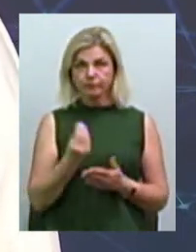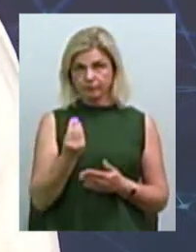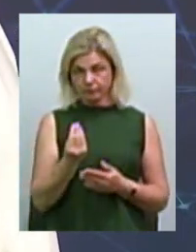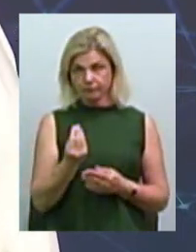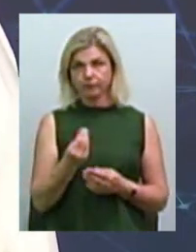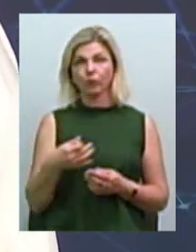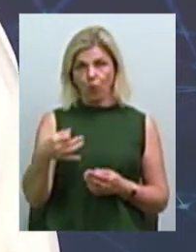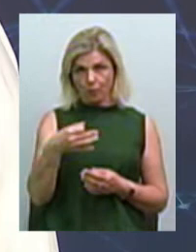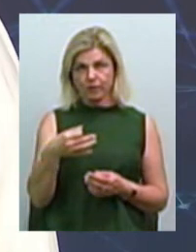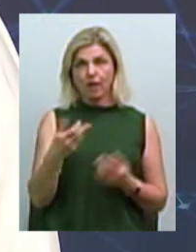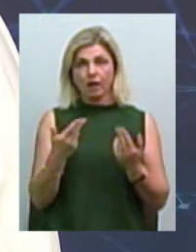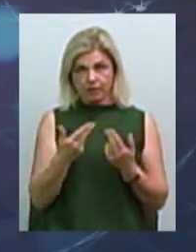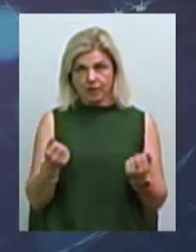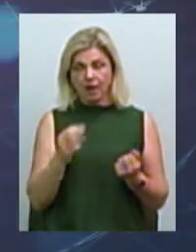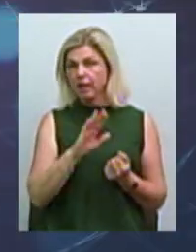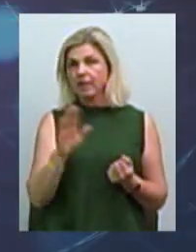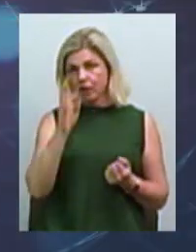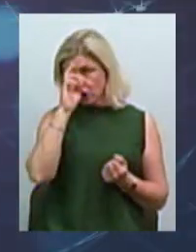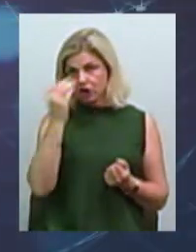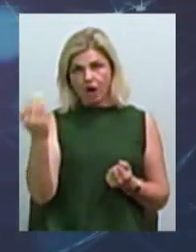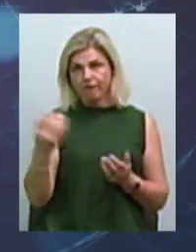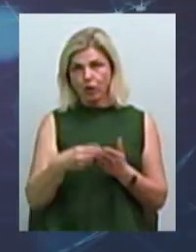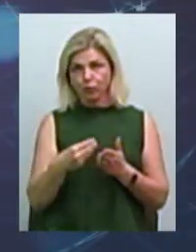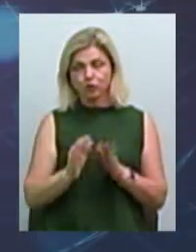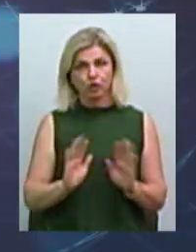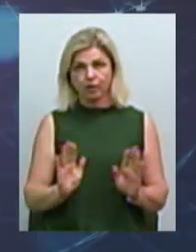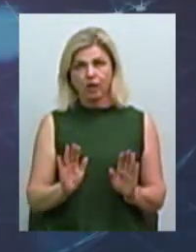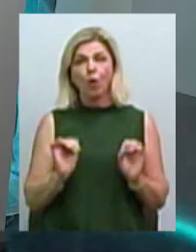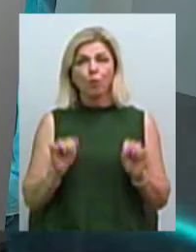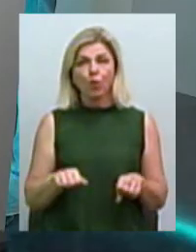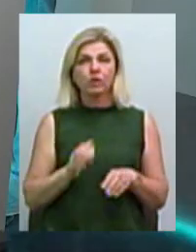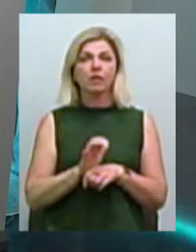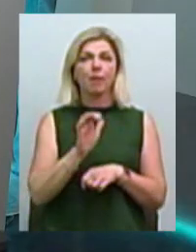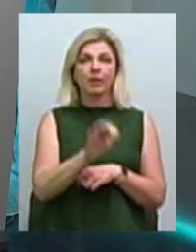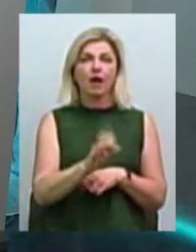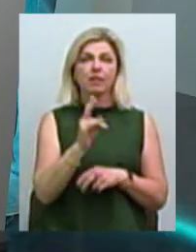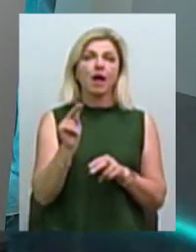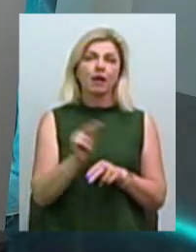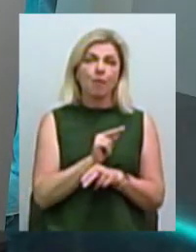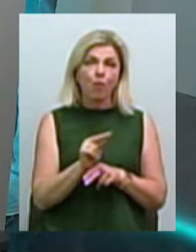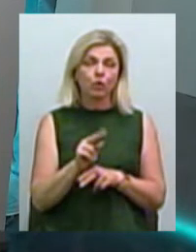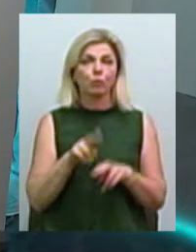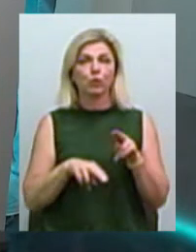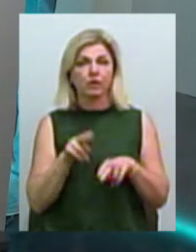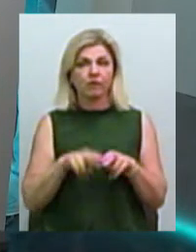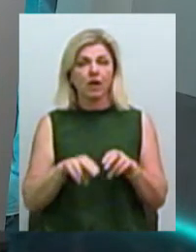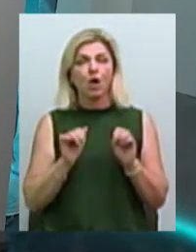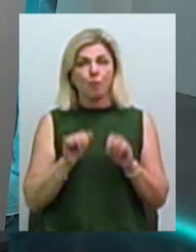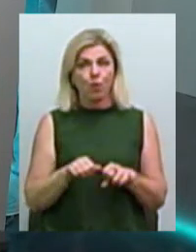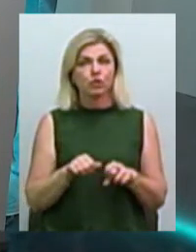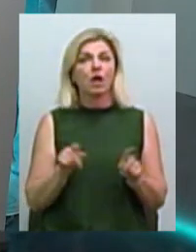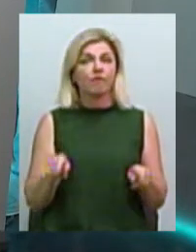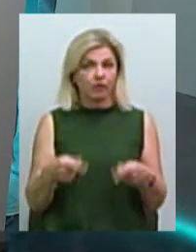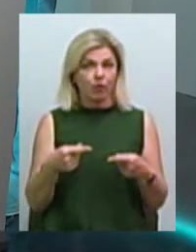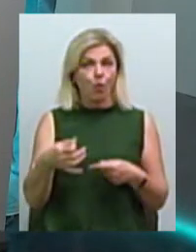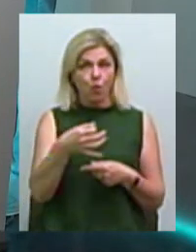які можна... Які, так, які, не з державного бюджету? Не з державного. Які можна направляти на ремонти чи будівництво, тобто розвивати область. А у нас? Миколаївська